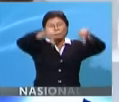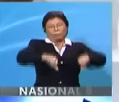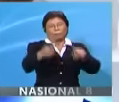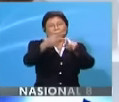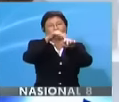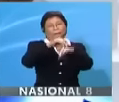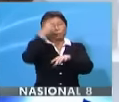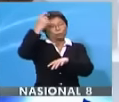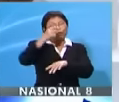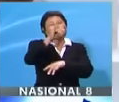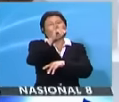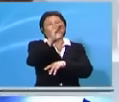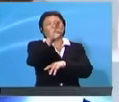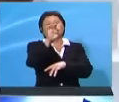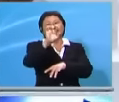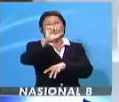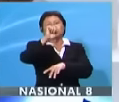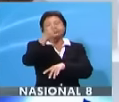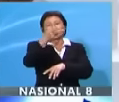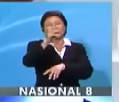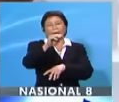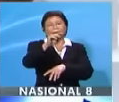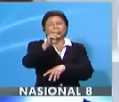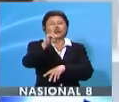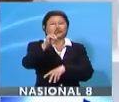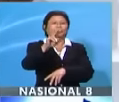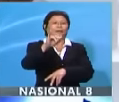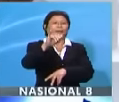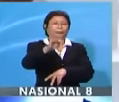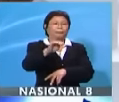kepada Datuk Tuan Ibrahim Tuan Man.